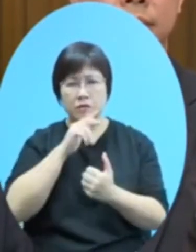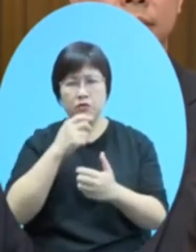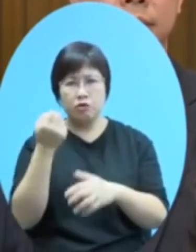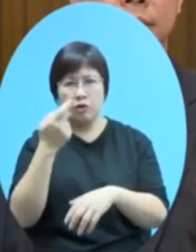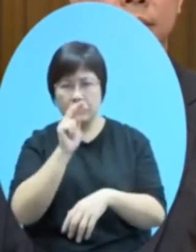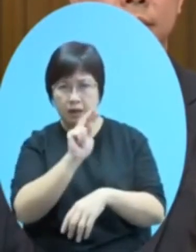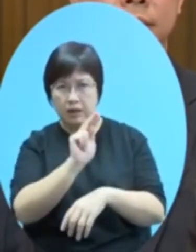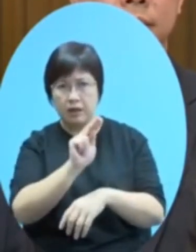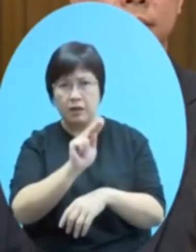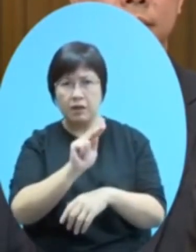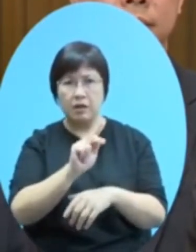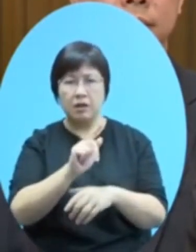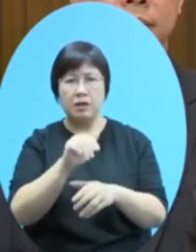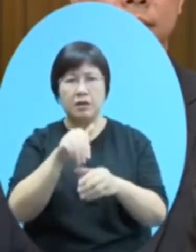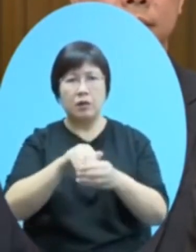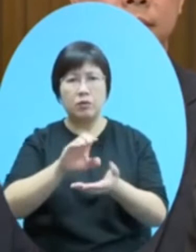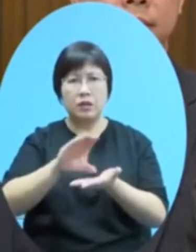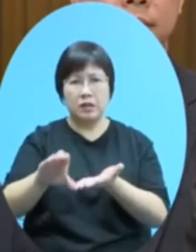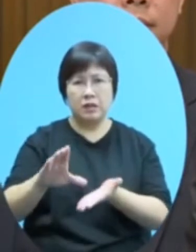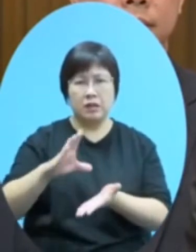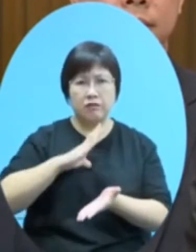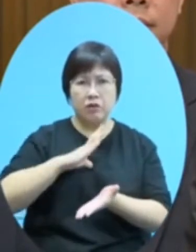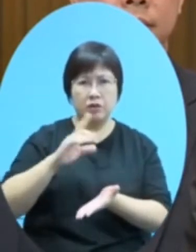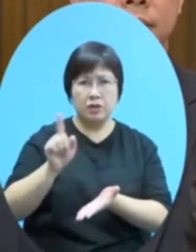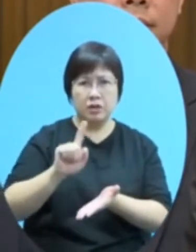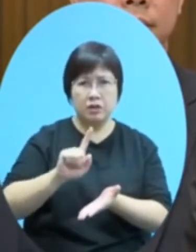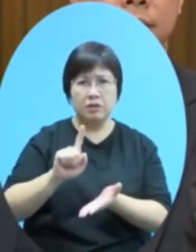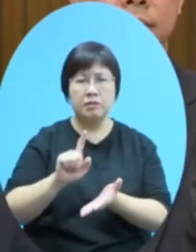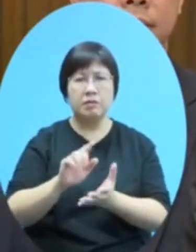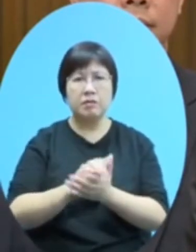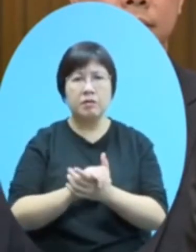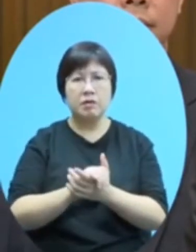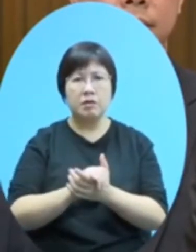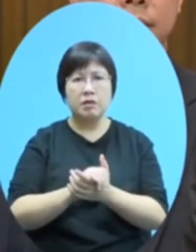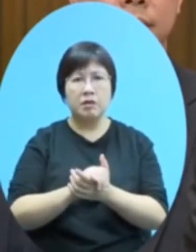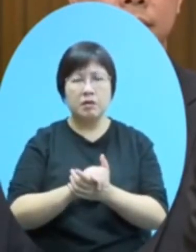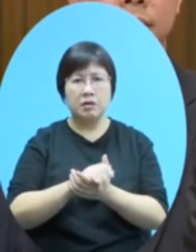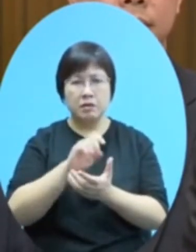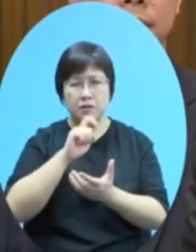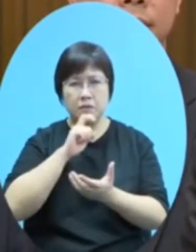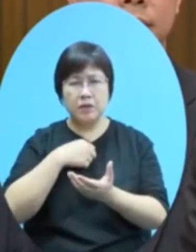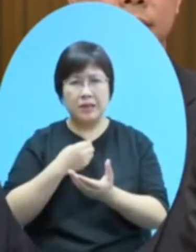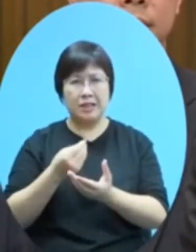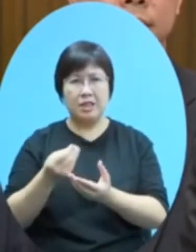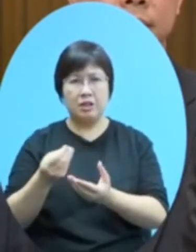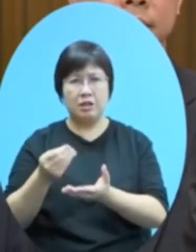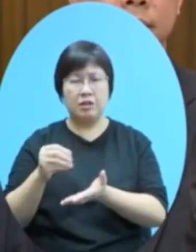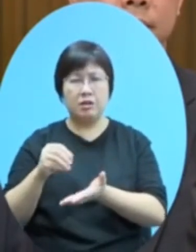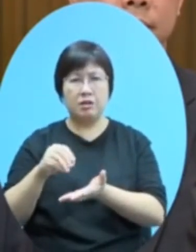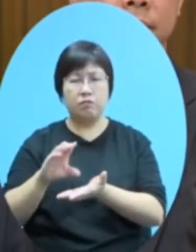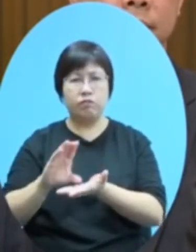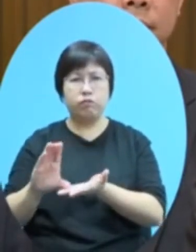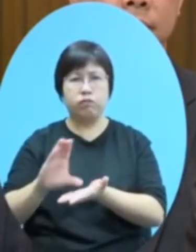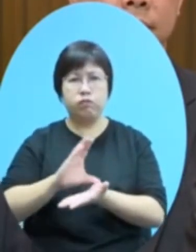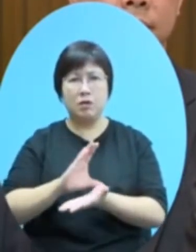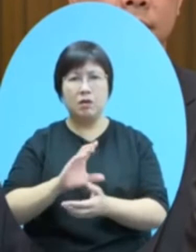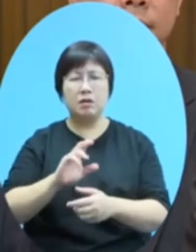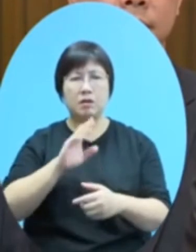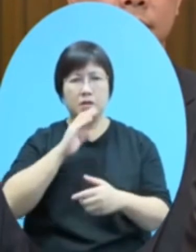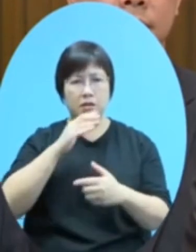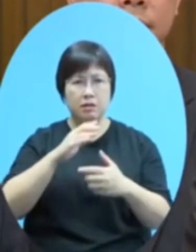下投資的情況點呢，如果我哋睇固定資本的形成，其實我哋第二季